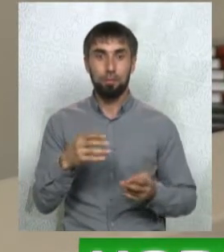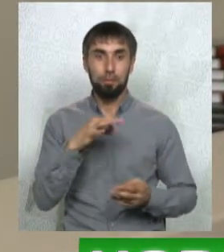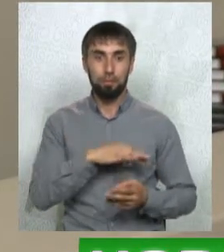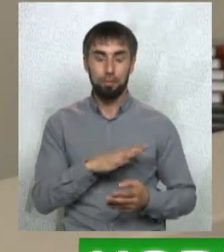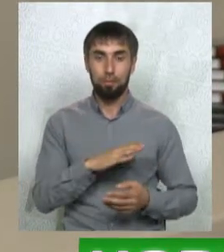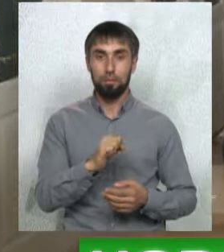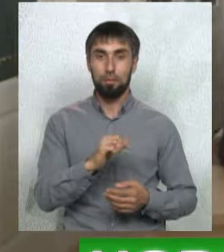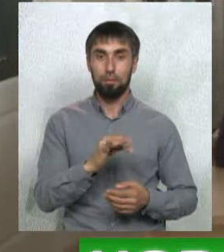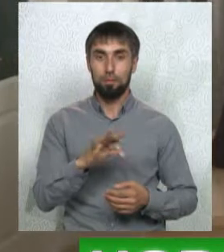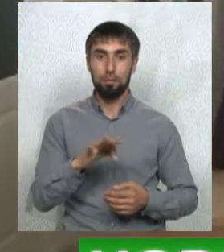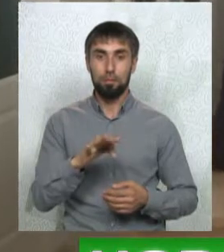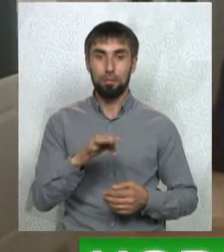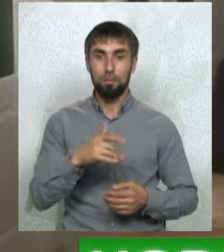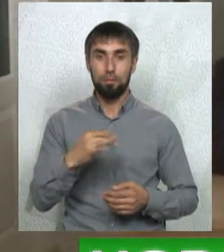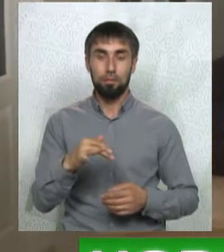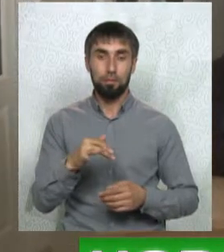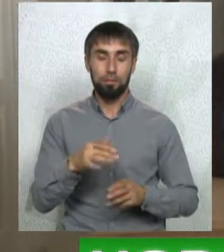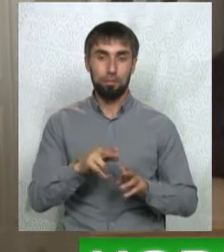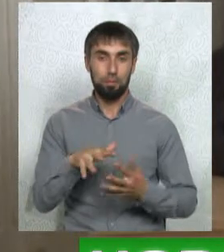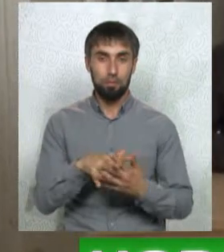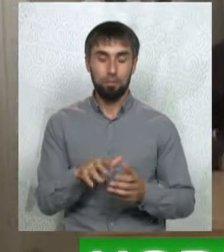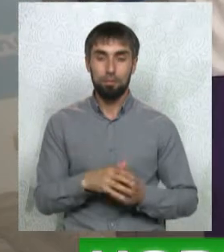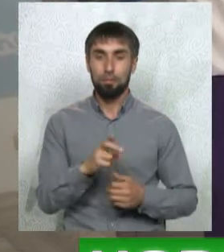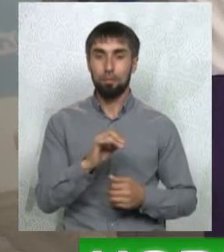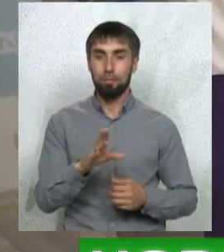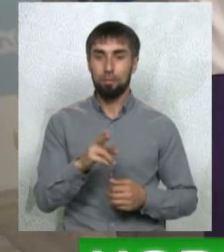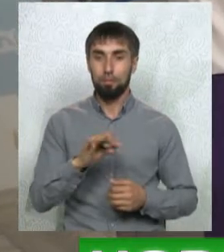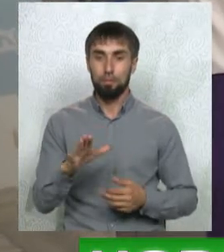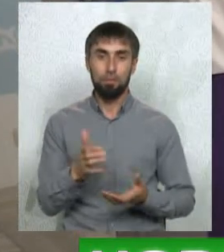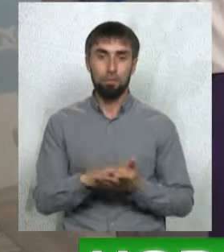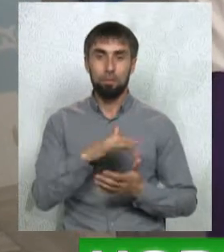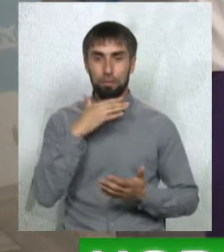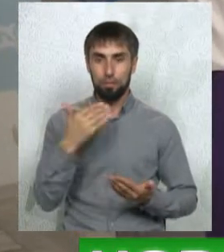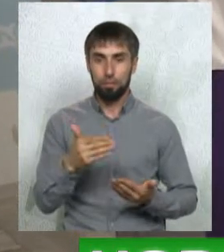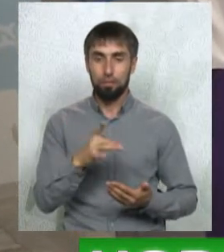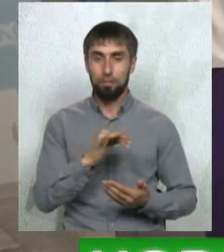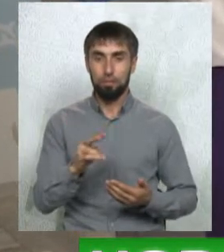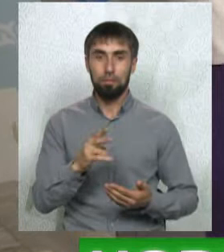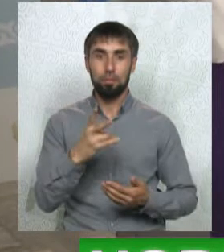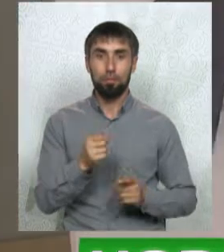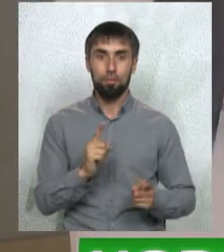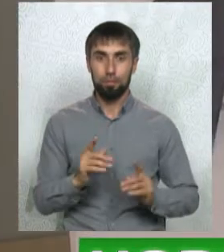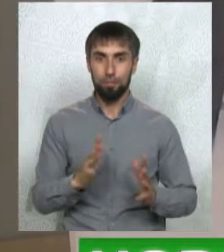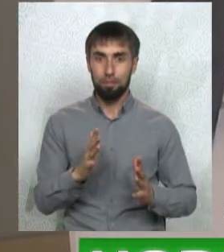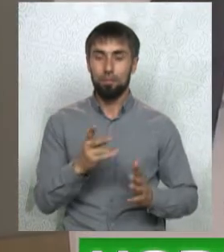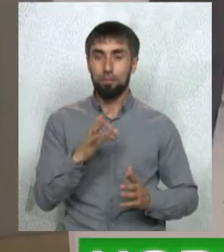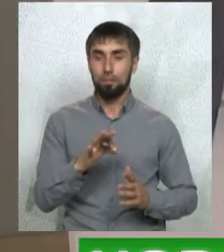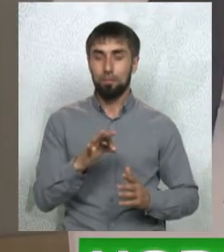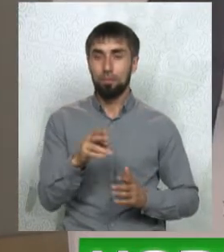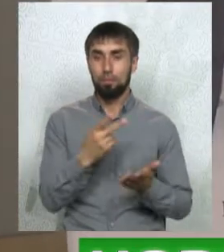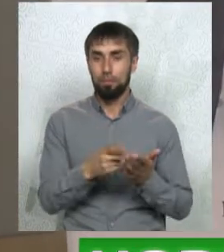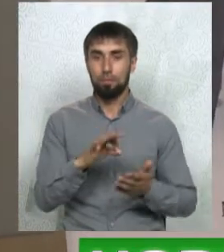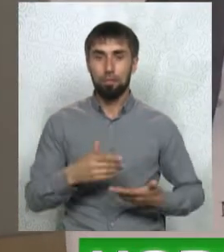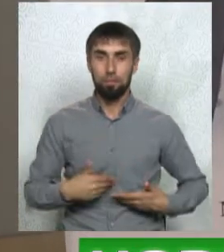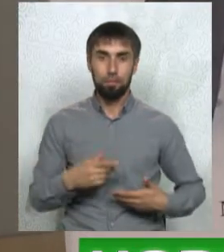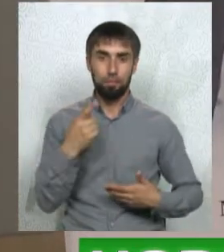австро-германском фронте. Зато с героем восьмитомника Беком Ботовым уже знакомы многие. Роман основан на реальных событиях, но повествует о